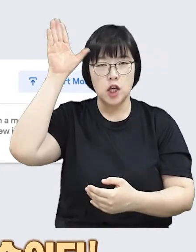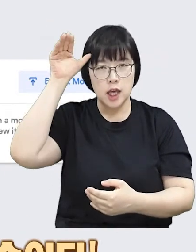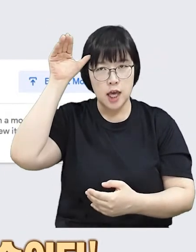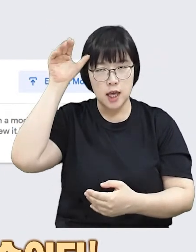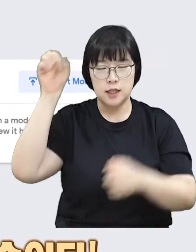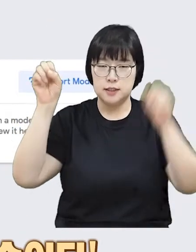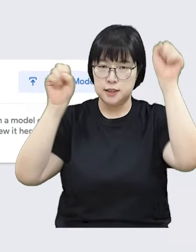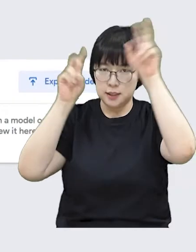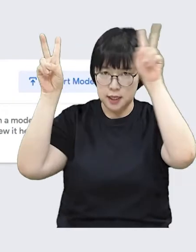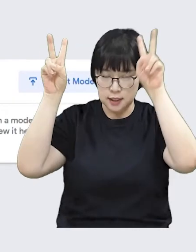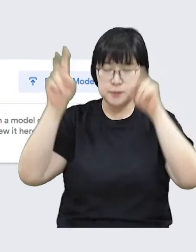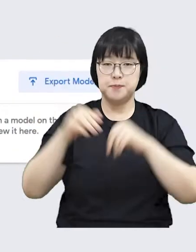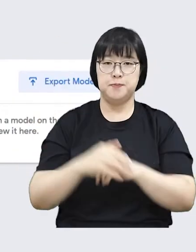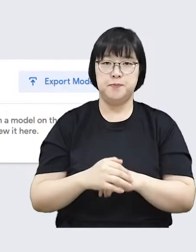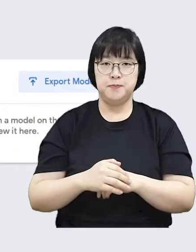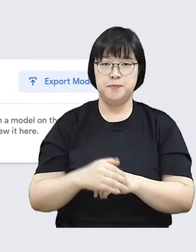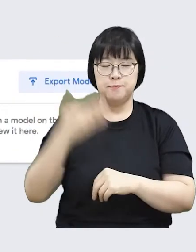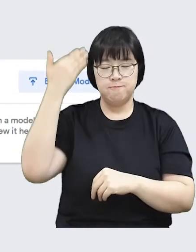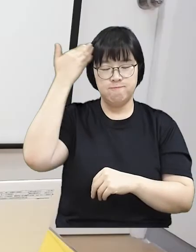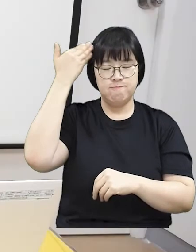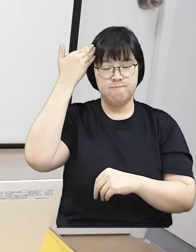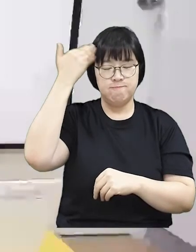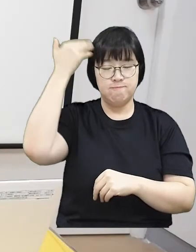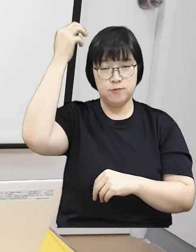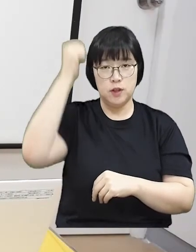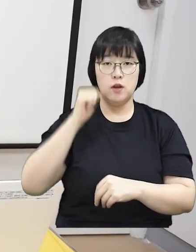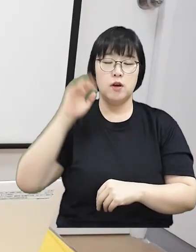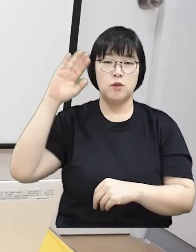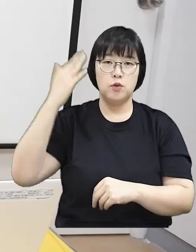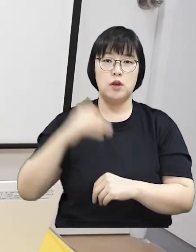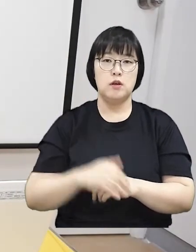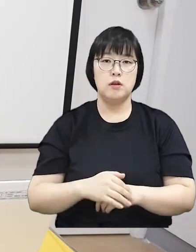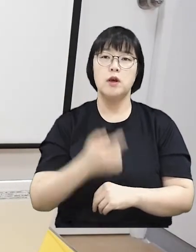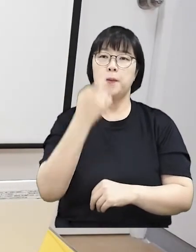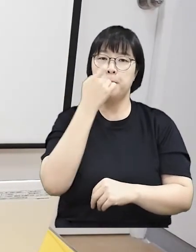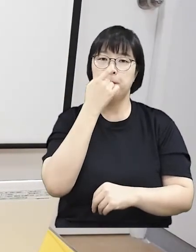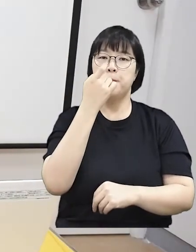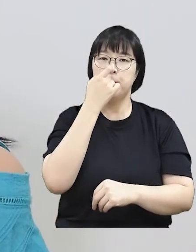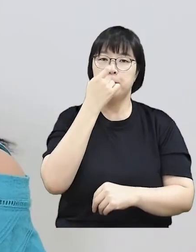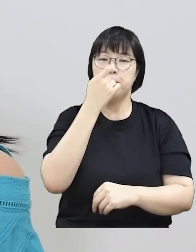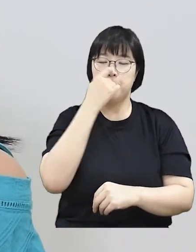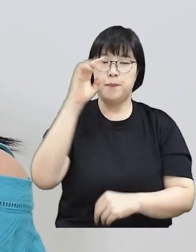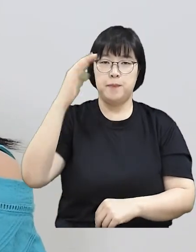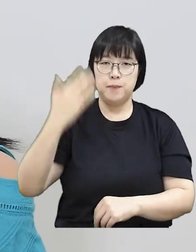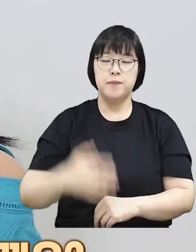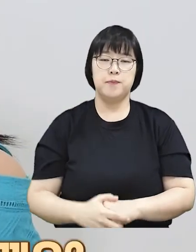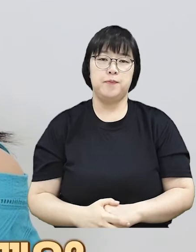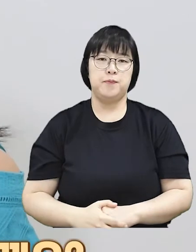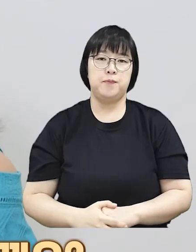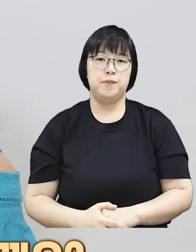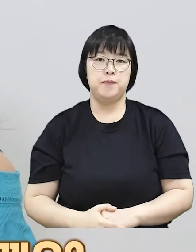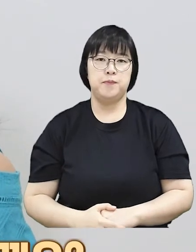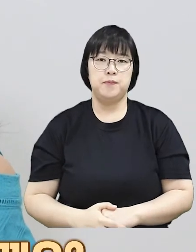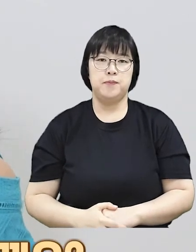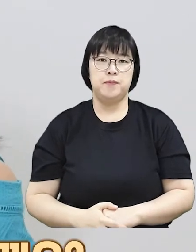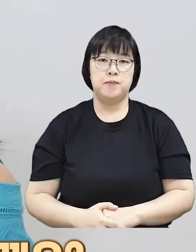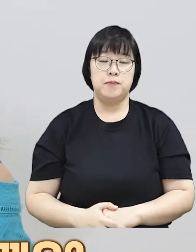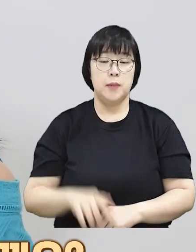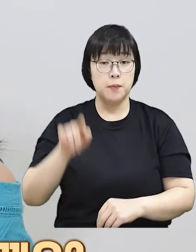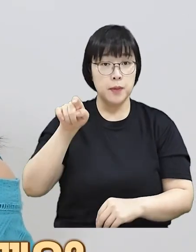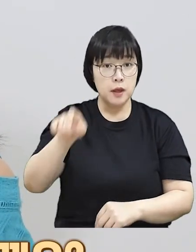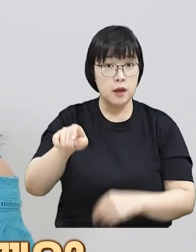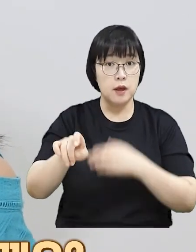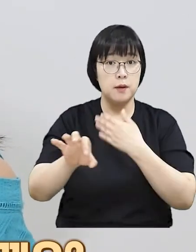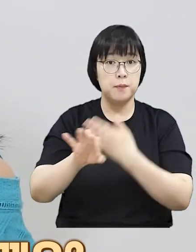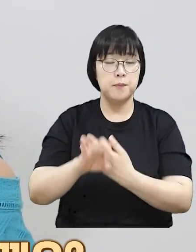얘는 사슴이다. 이렇게 인식을 하게 돼요. 그래서 학습을 하게 되는 거죠. 그럼 트레이닝 모델 버튼